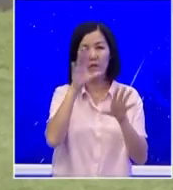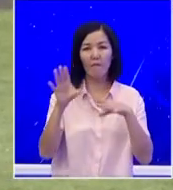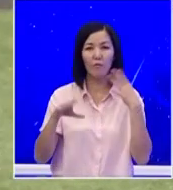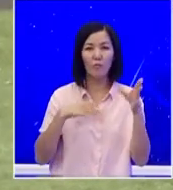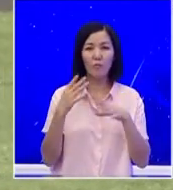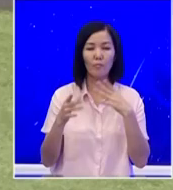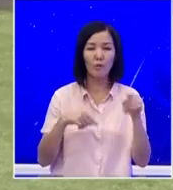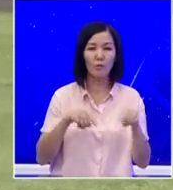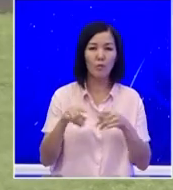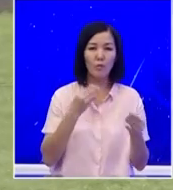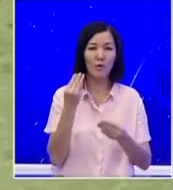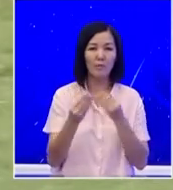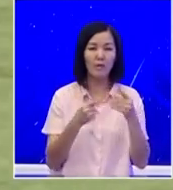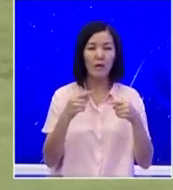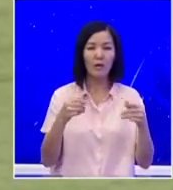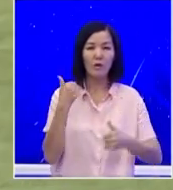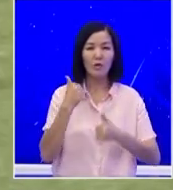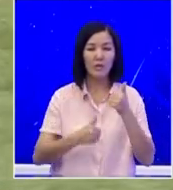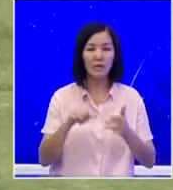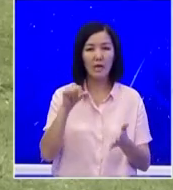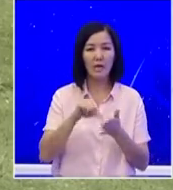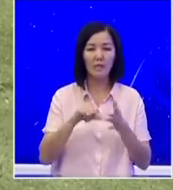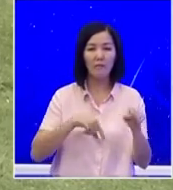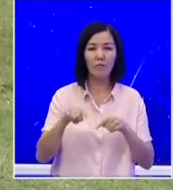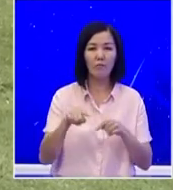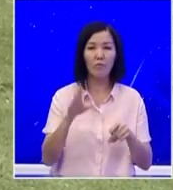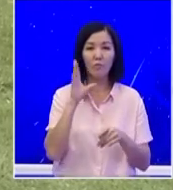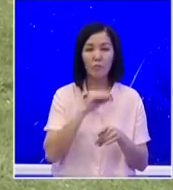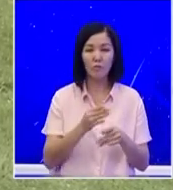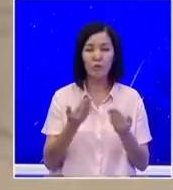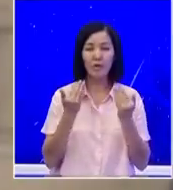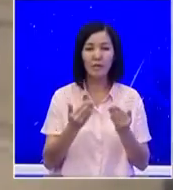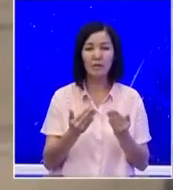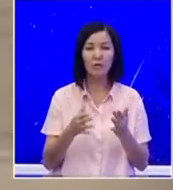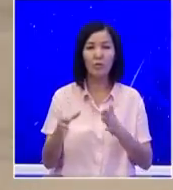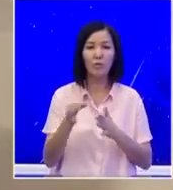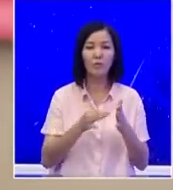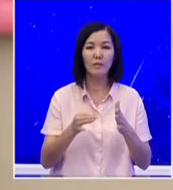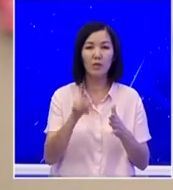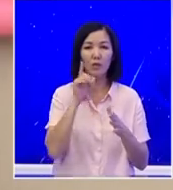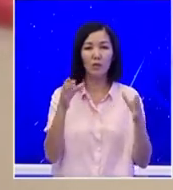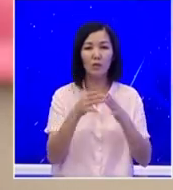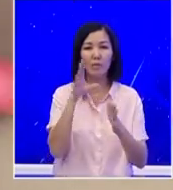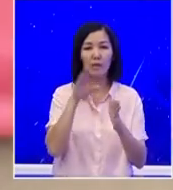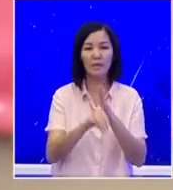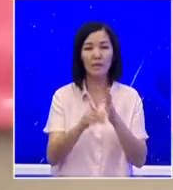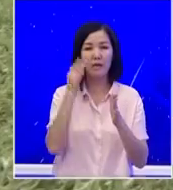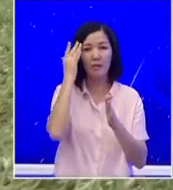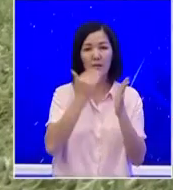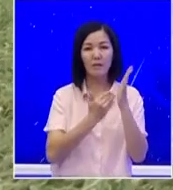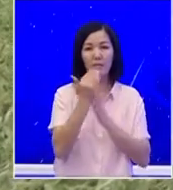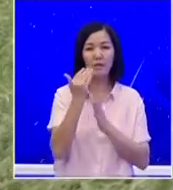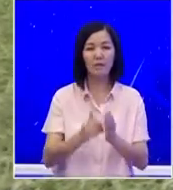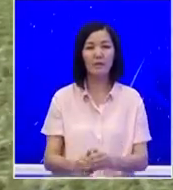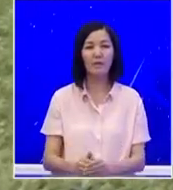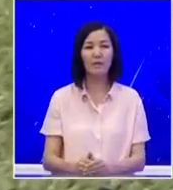келеді. Осы уақыт ішінде түрлі жарыстарға қатысып, аяқ допты меңгеріп қалған. Қазір облыстың жасөспірімдер құрамасында ойнайды, арманы да асқақ.